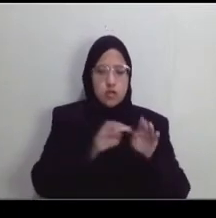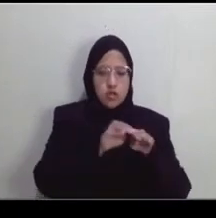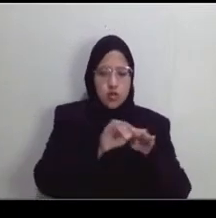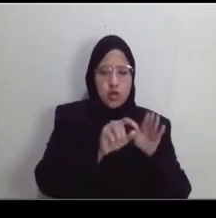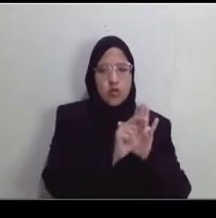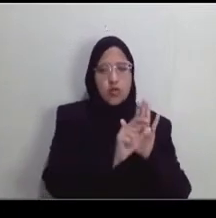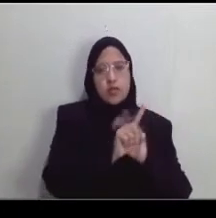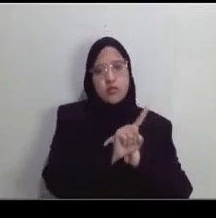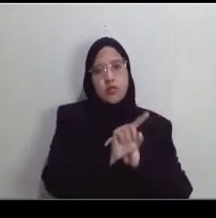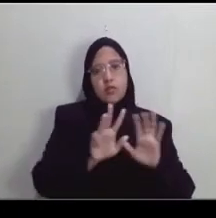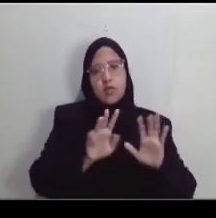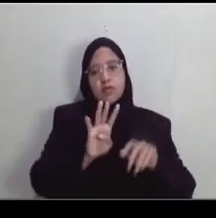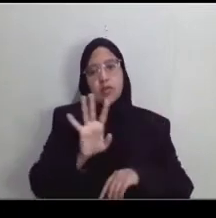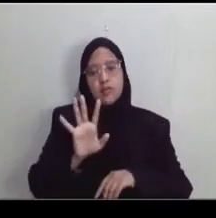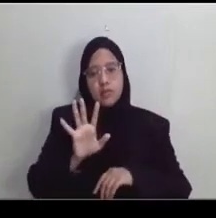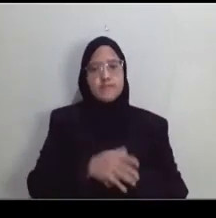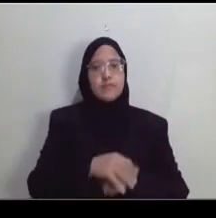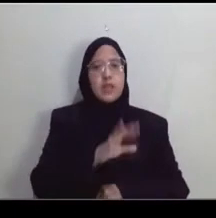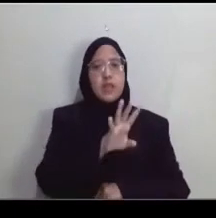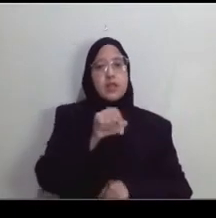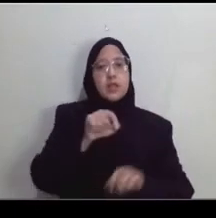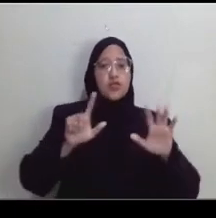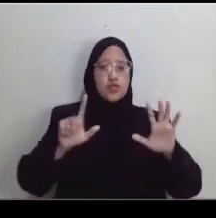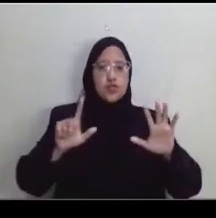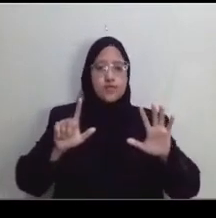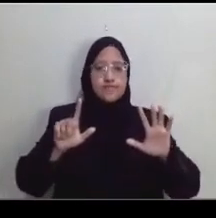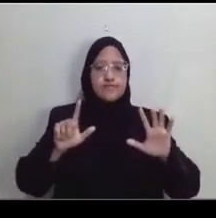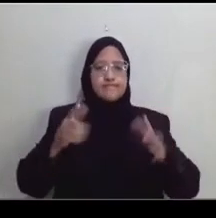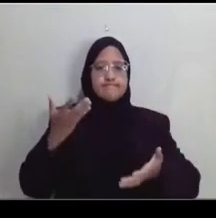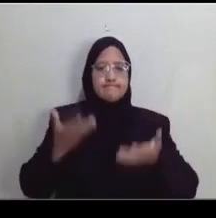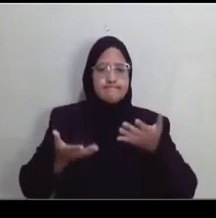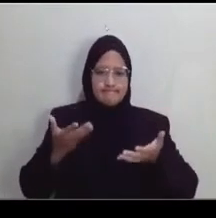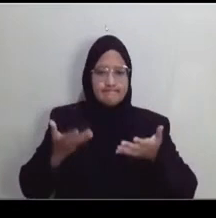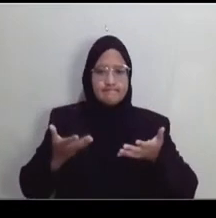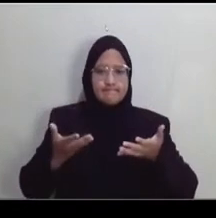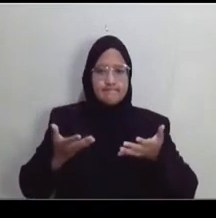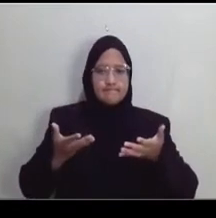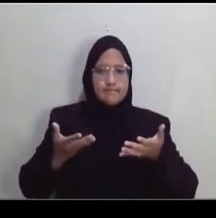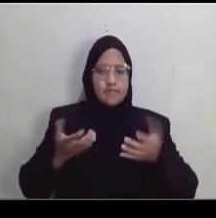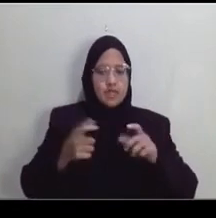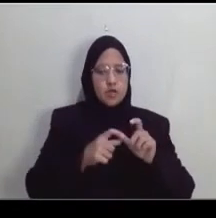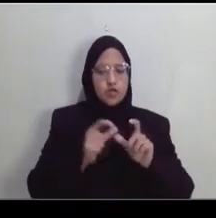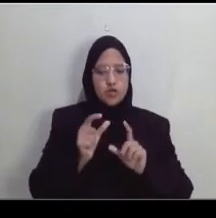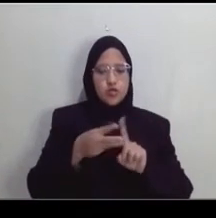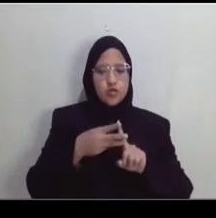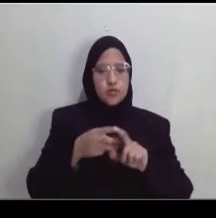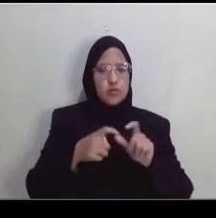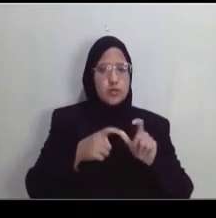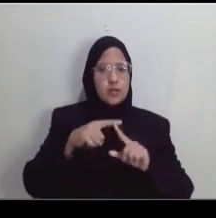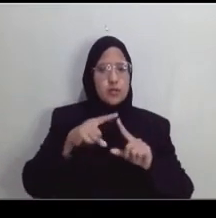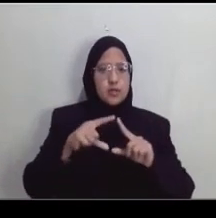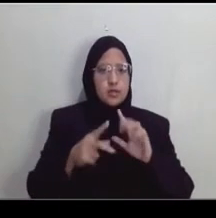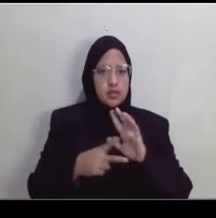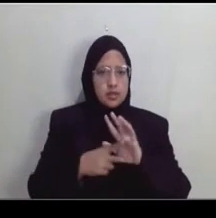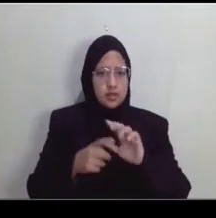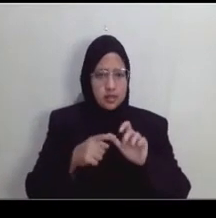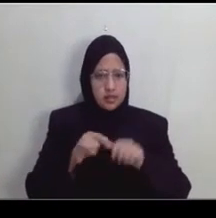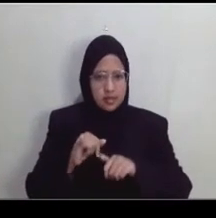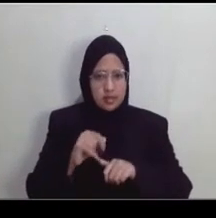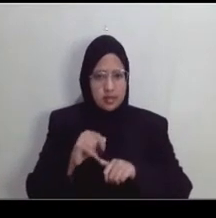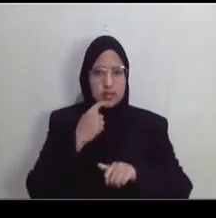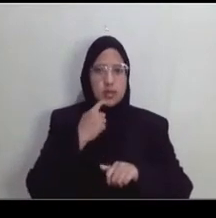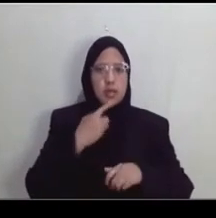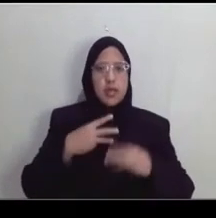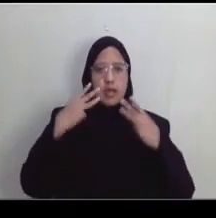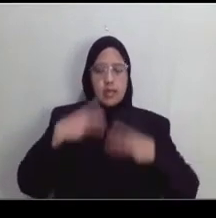1945 5.7 menimbang bahwa setelah mempertimbangkan substansi mendasar berkenaan keberadaan k etik dan perilaku